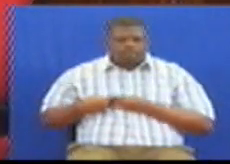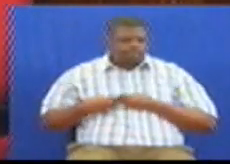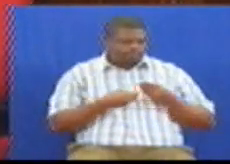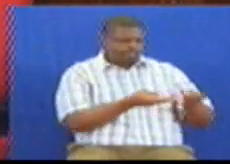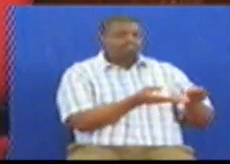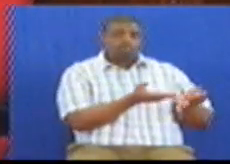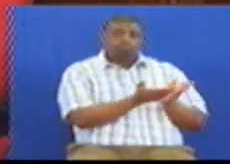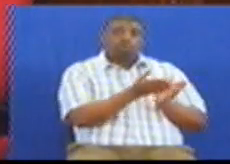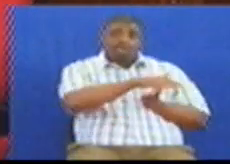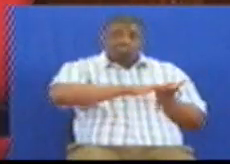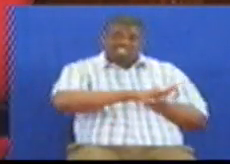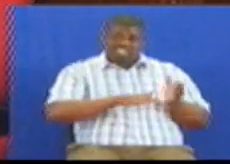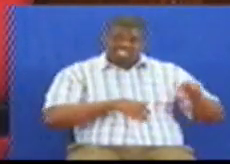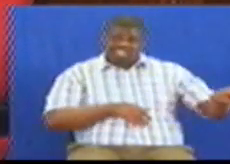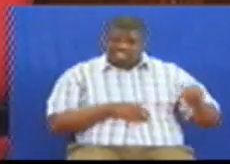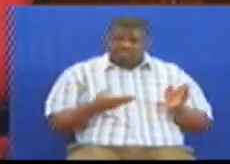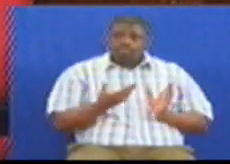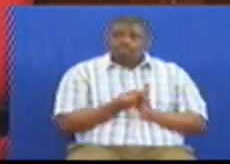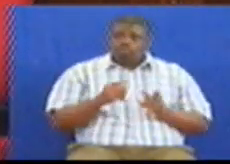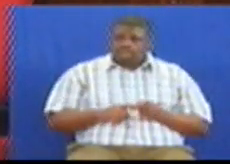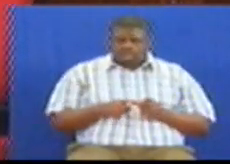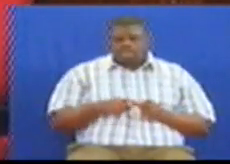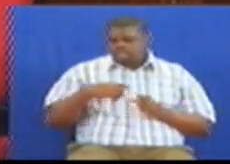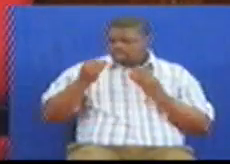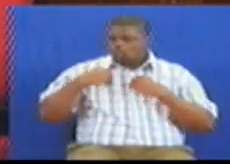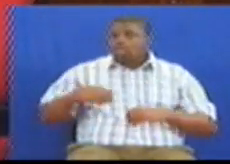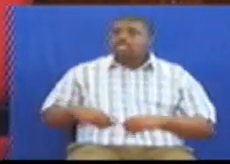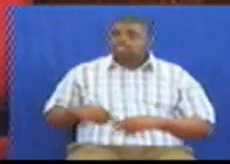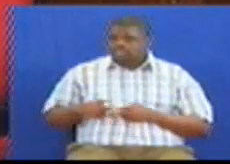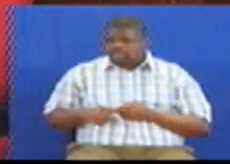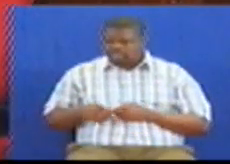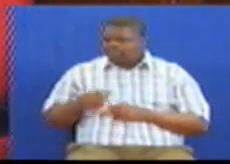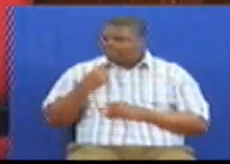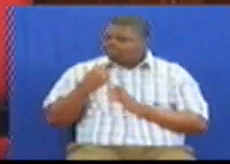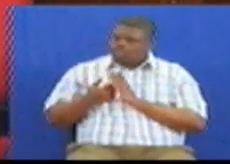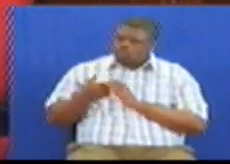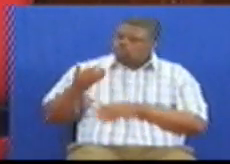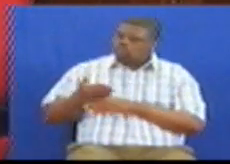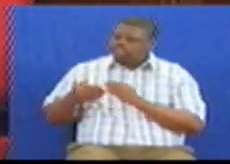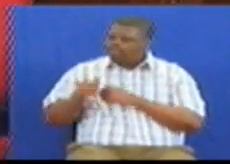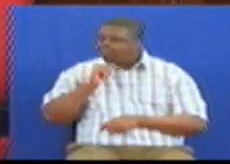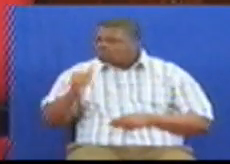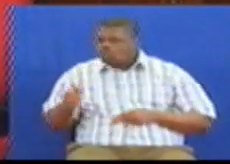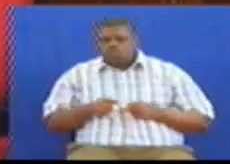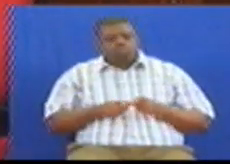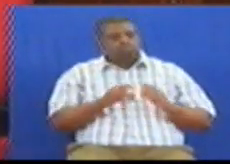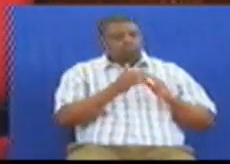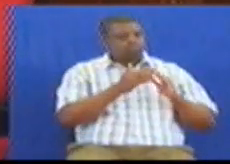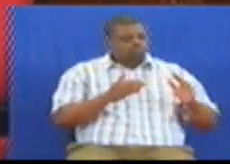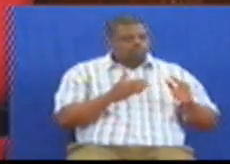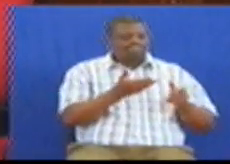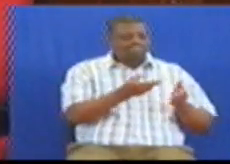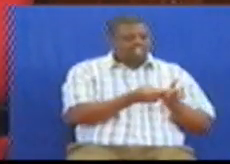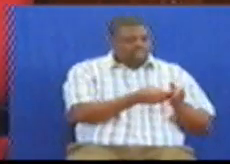shule za msingi pamoja na elimu ya sekondari. Kwa mfano tumejengewa vio, maboma, tumeletewa